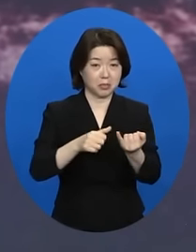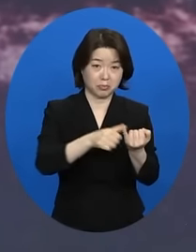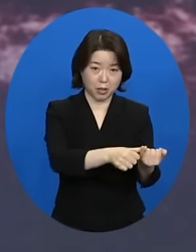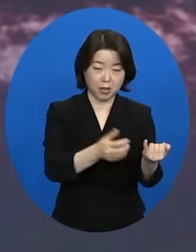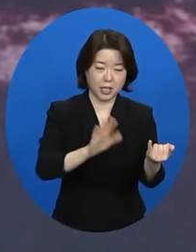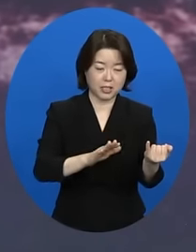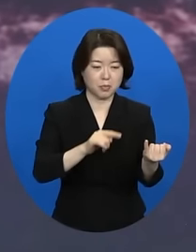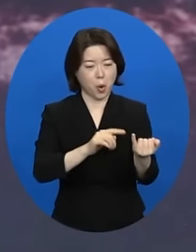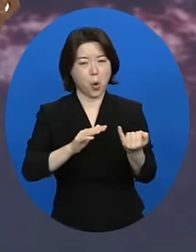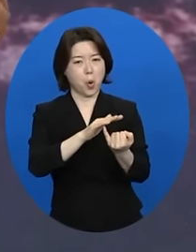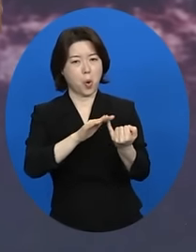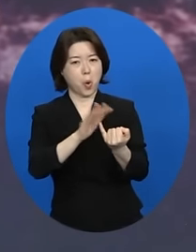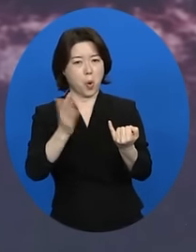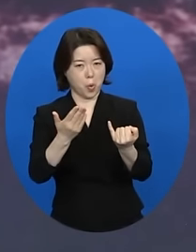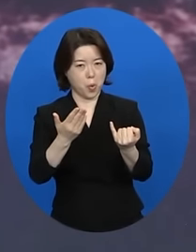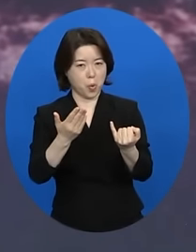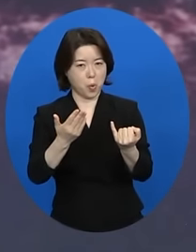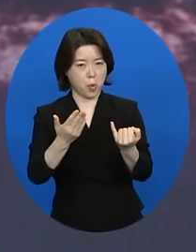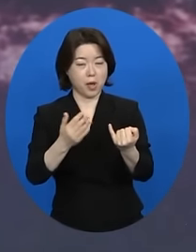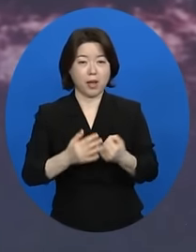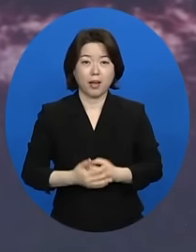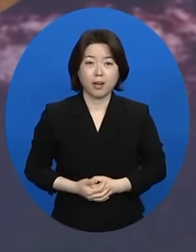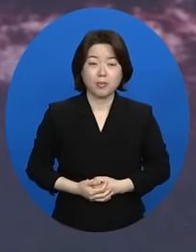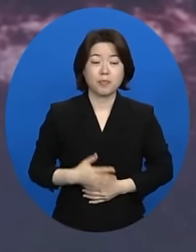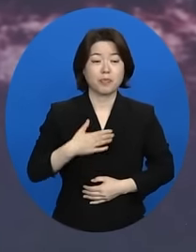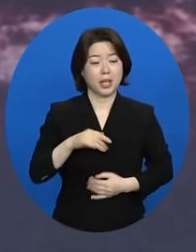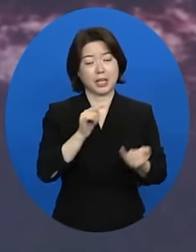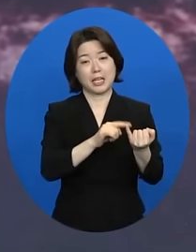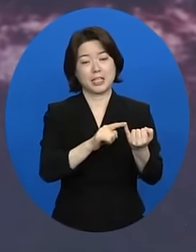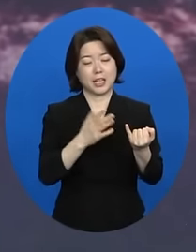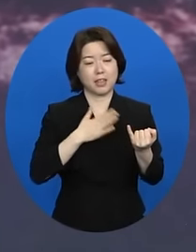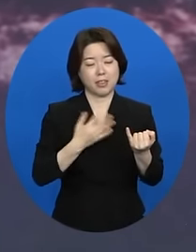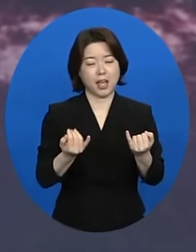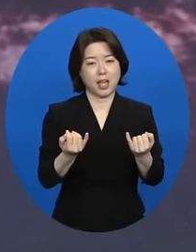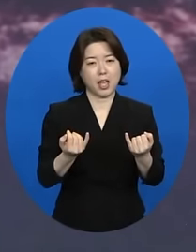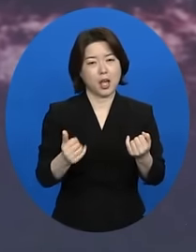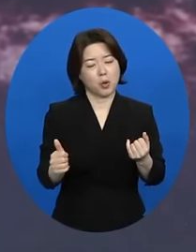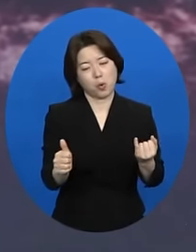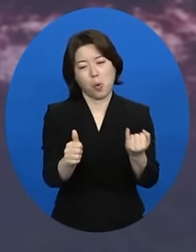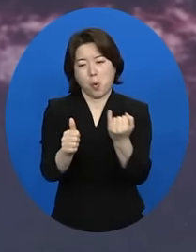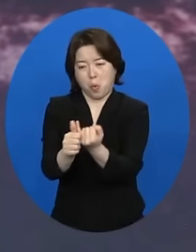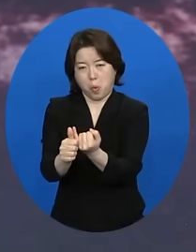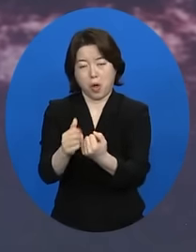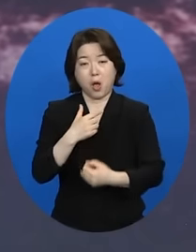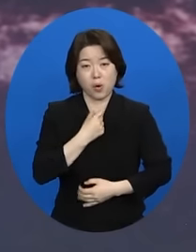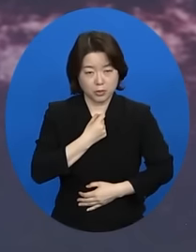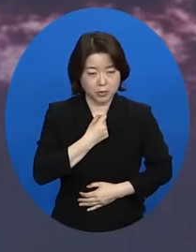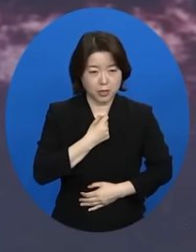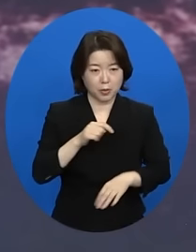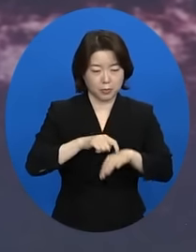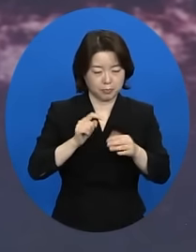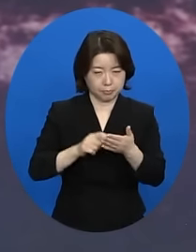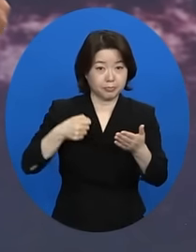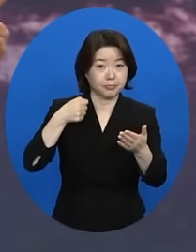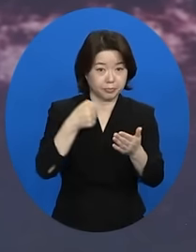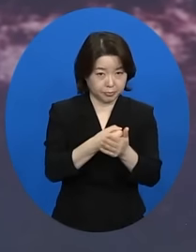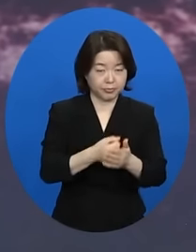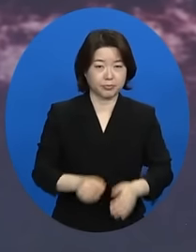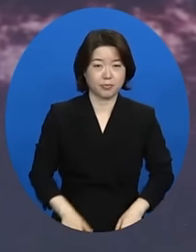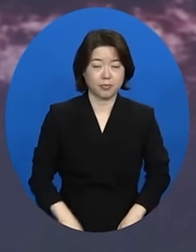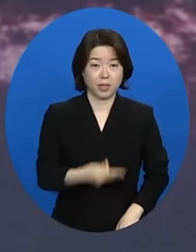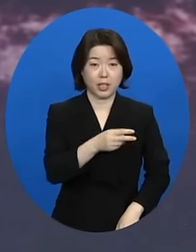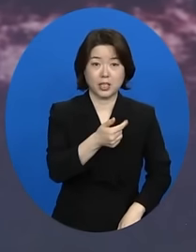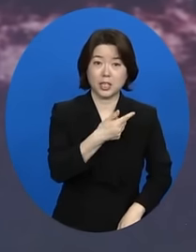여인을 사랑하게 됩니다. 디나를 사랑하게 돼서 내가 이 여인을 나의 아내로 삼겠다라고 마음을 먹게 돼요. 그러나 이